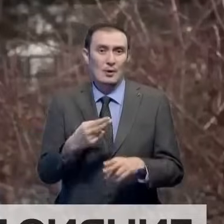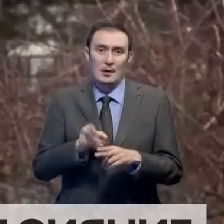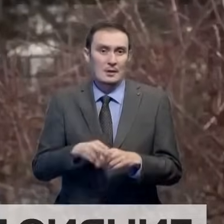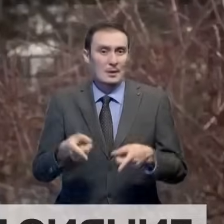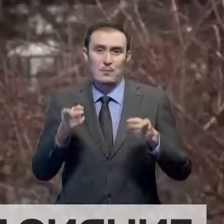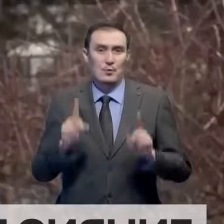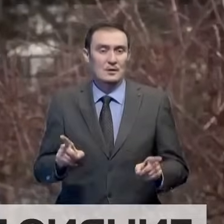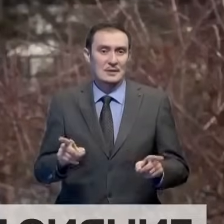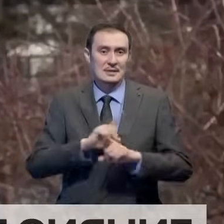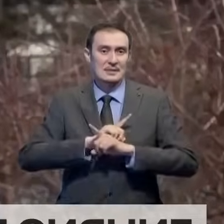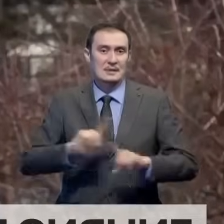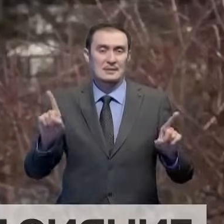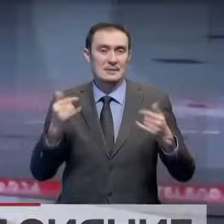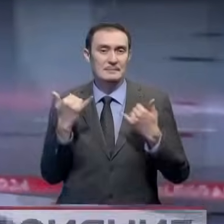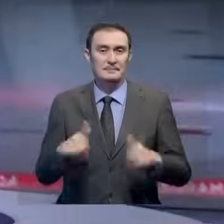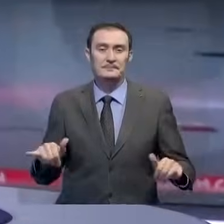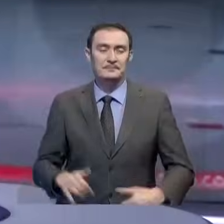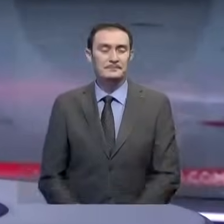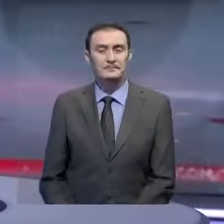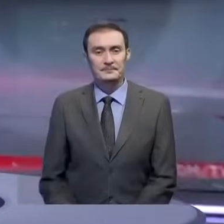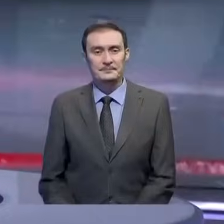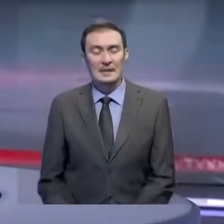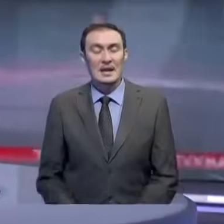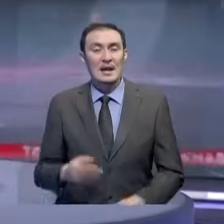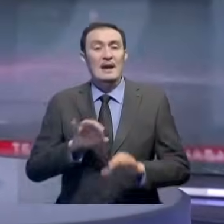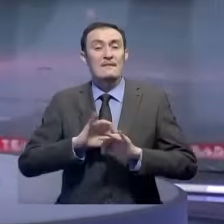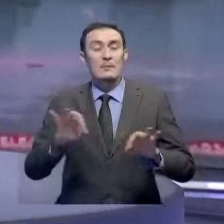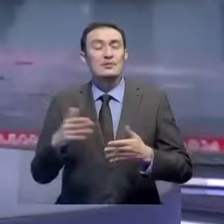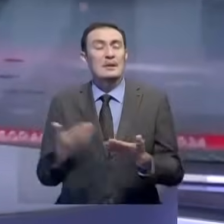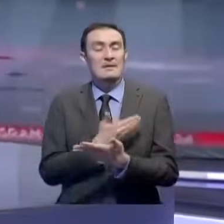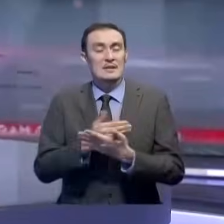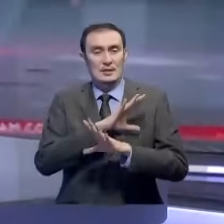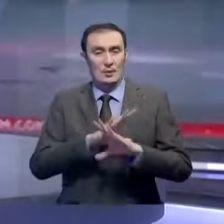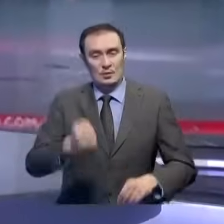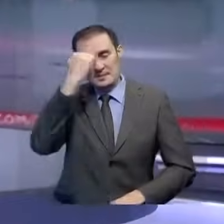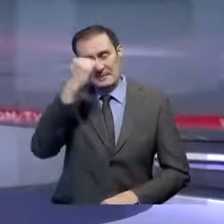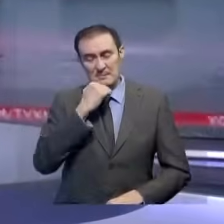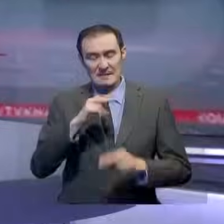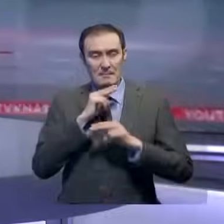подлинно сенсация. К этому часу у нас все. Всего доброго.